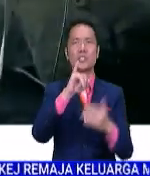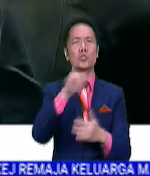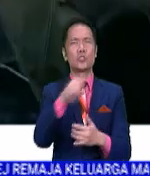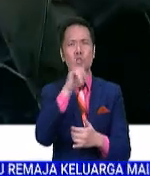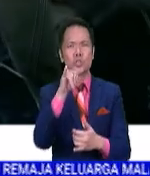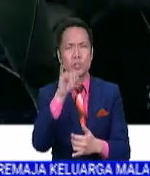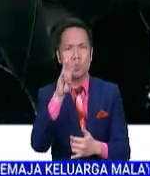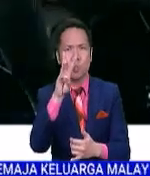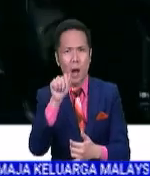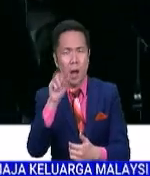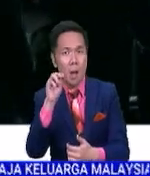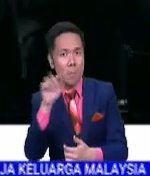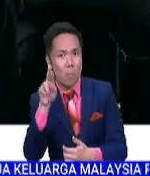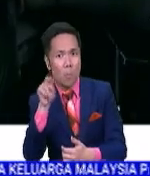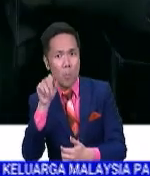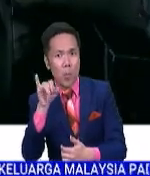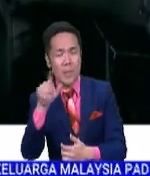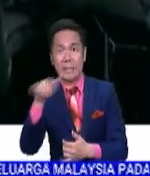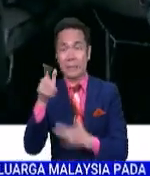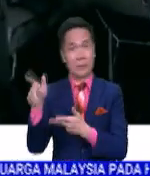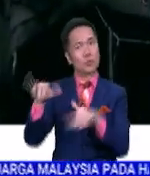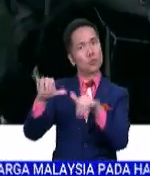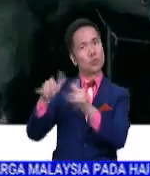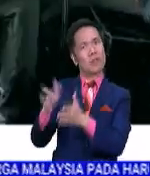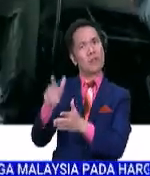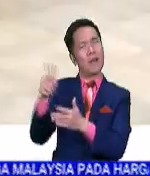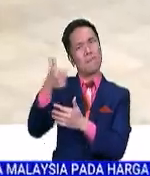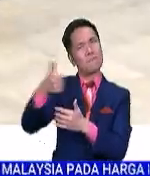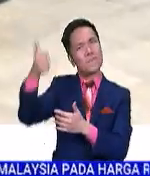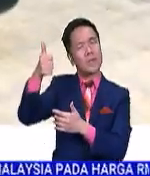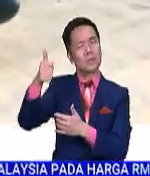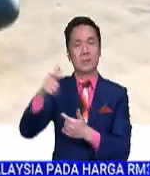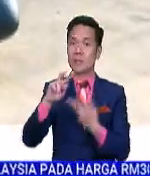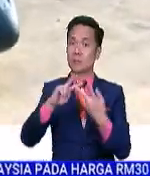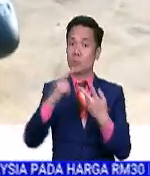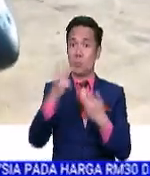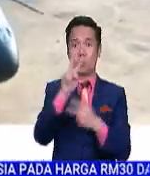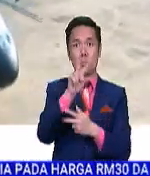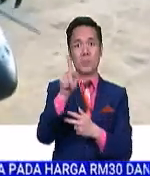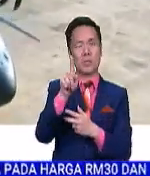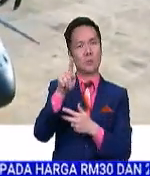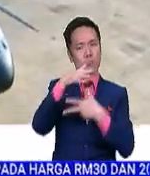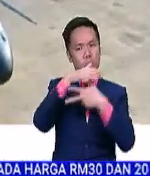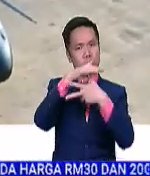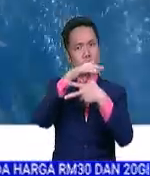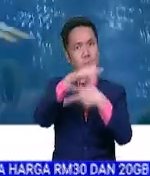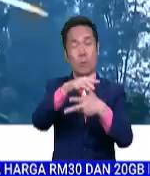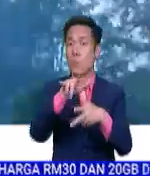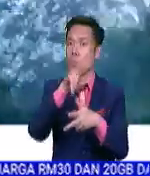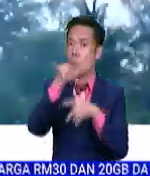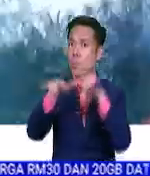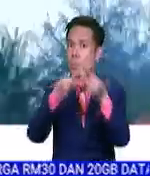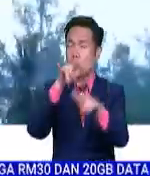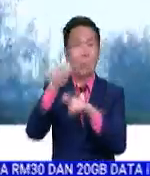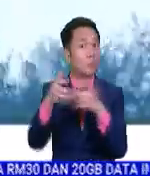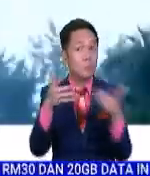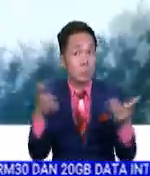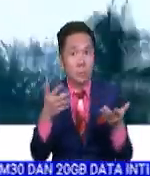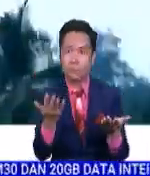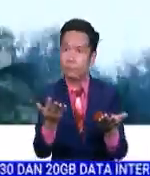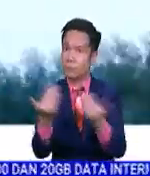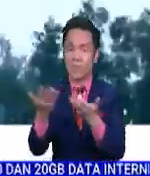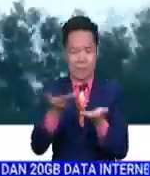dilaksanakan oleh anggota Regimen Jurutera Diraja dan 21 penerbangan bantuan TUDM digerakkan untuk